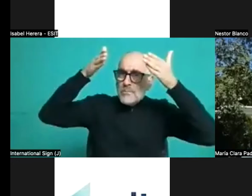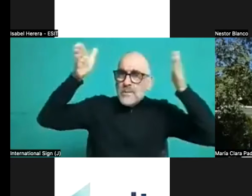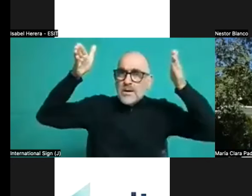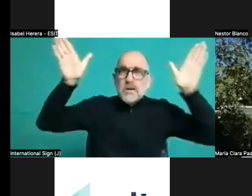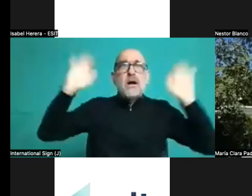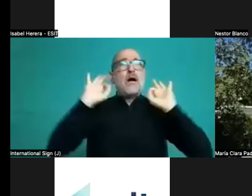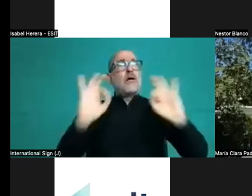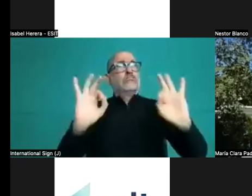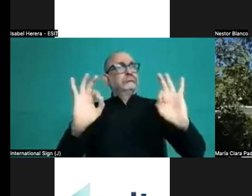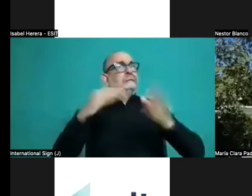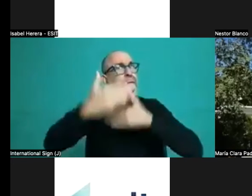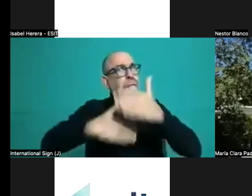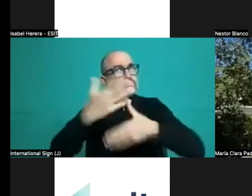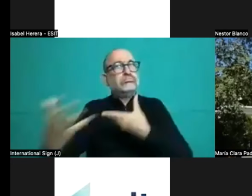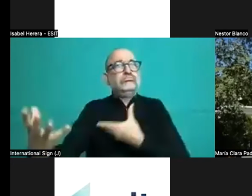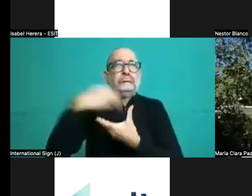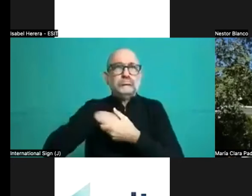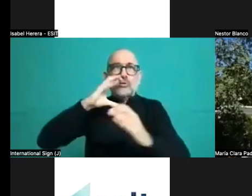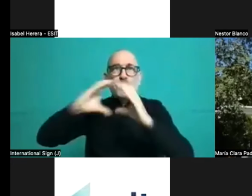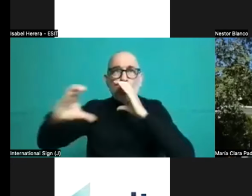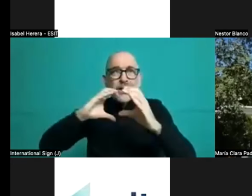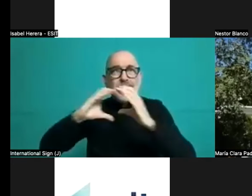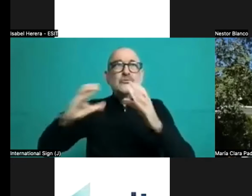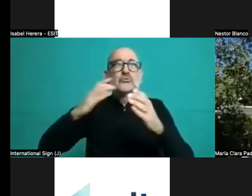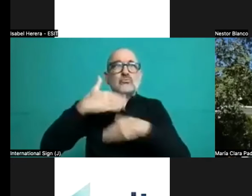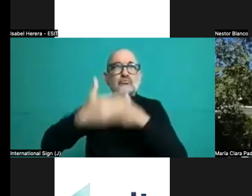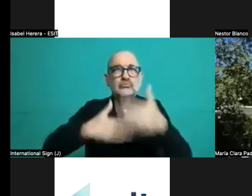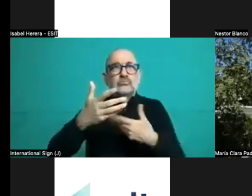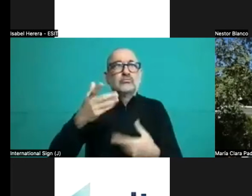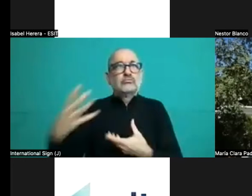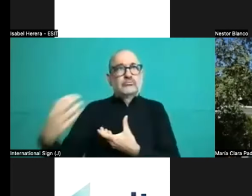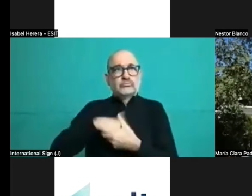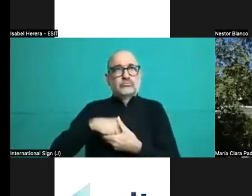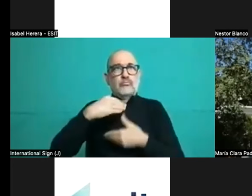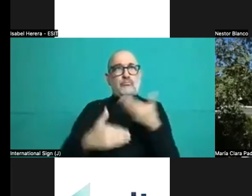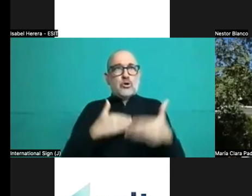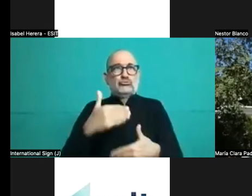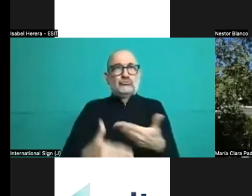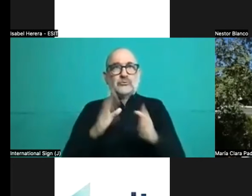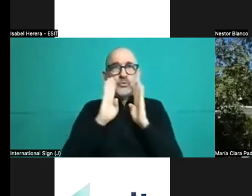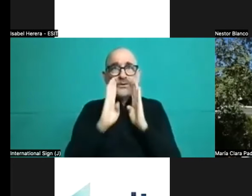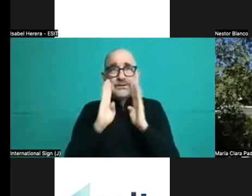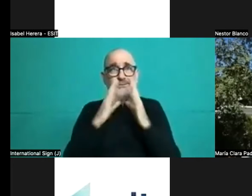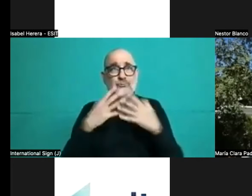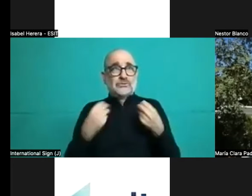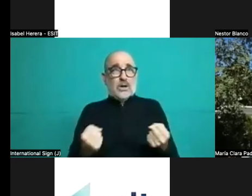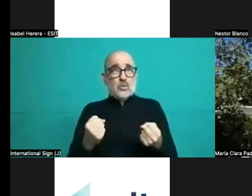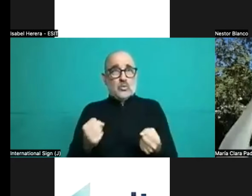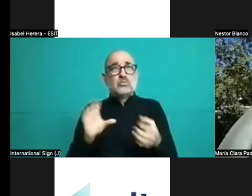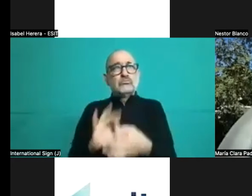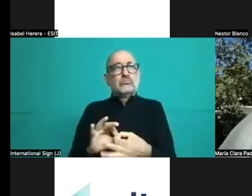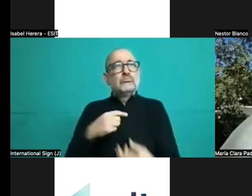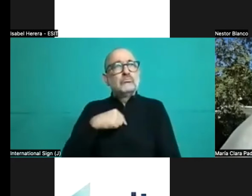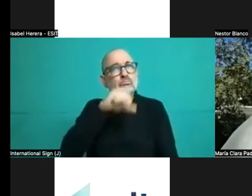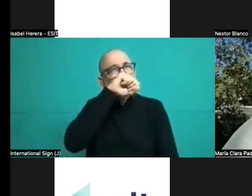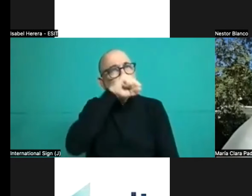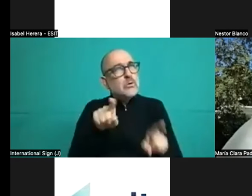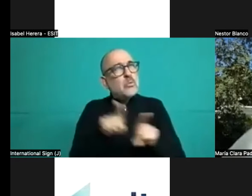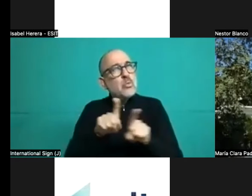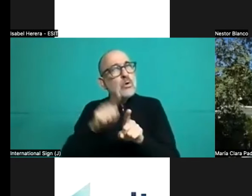J'aime toujours réfléchir, mais dire que ce n'est pas vraiment un cadeau qu'on fait aux patients, ça fait partie de leurs droits, de ses droits, des droits